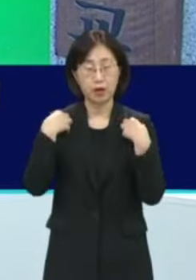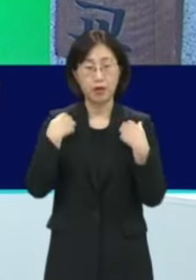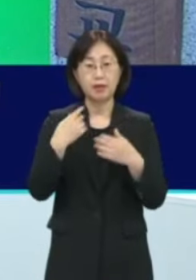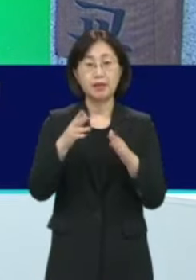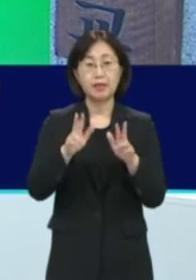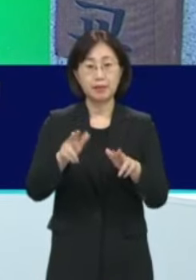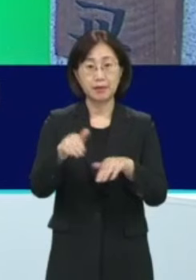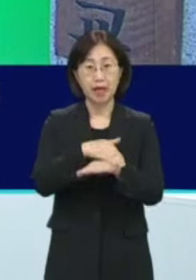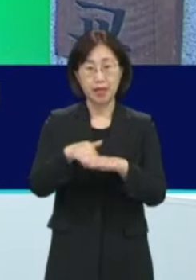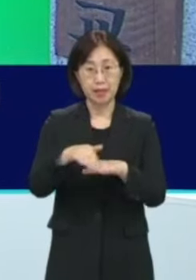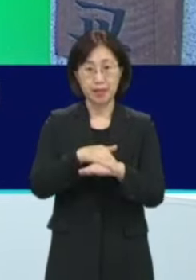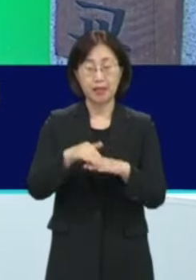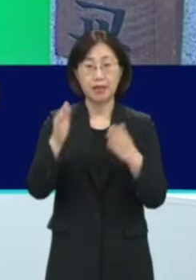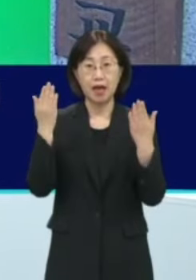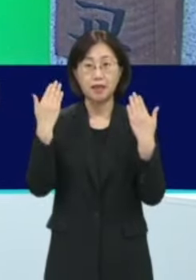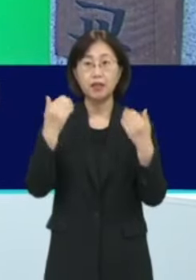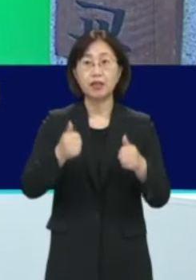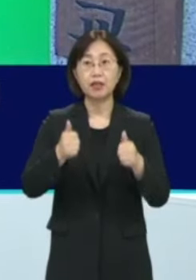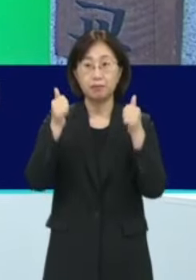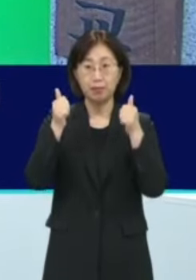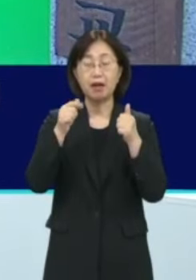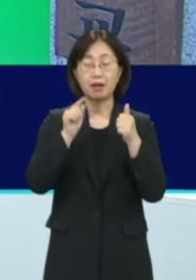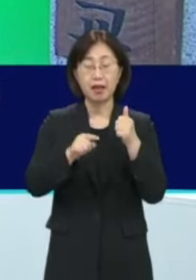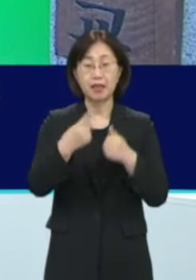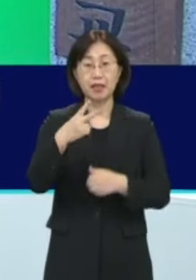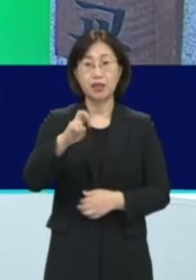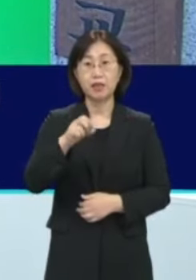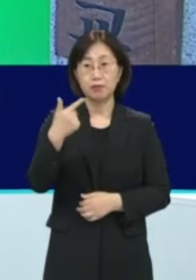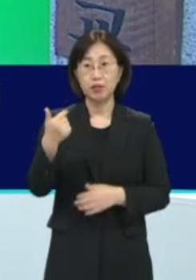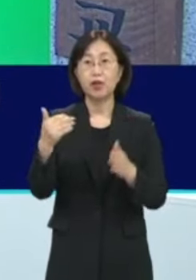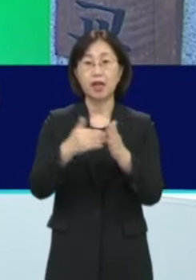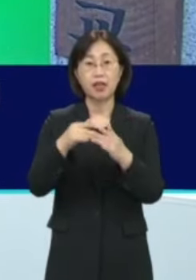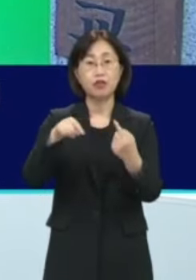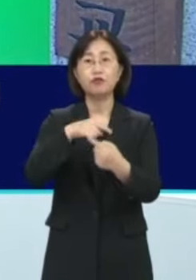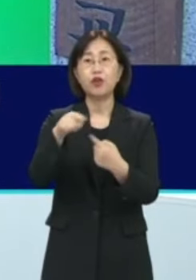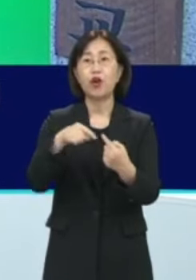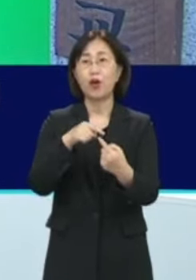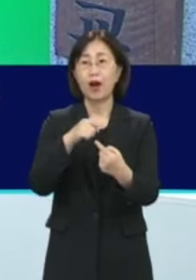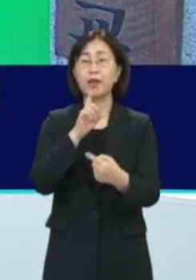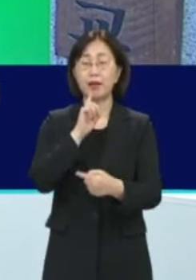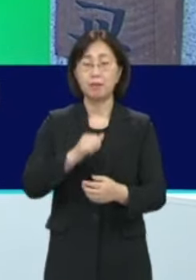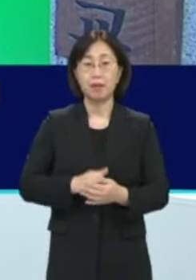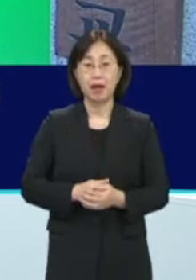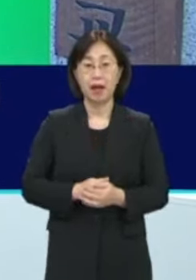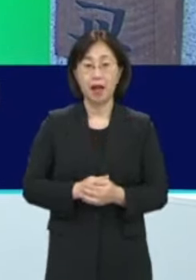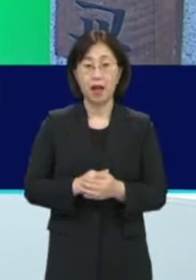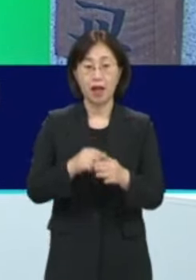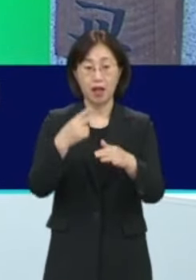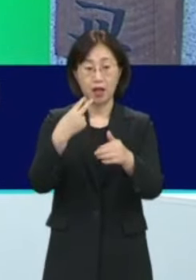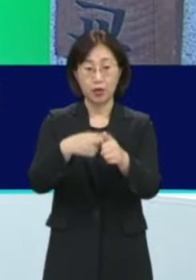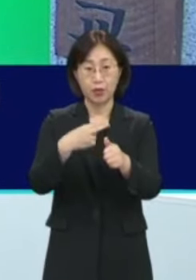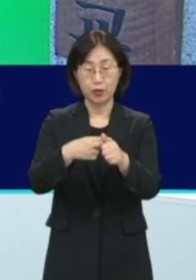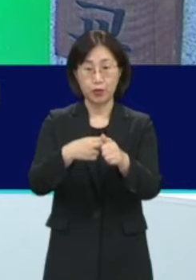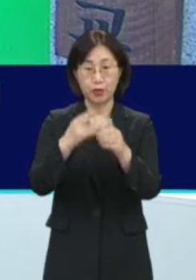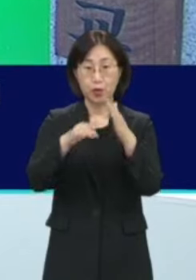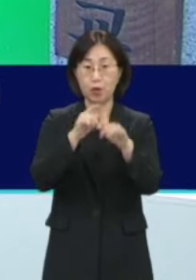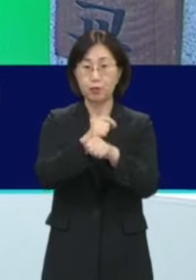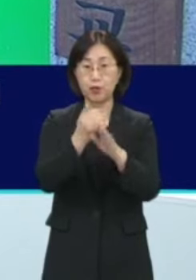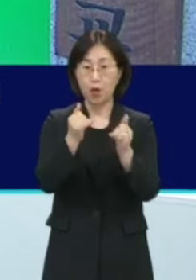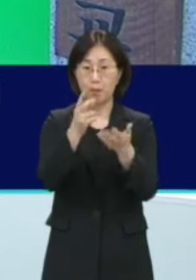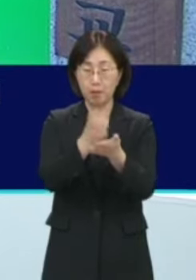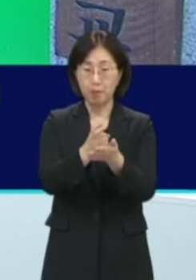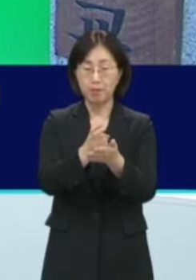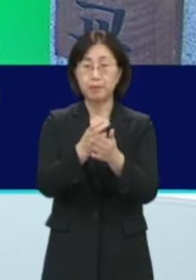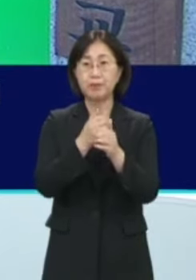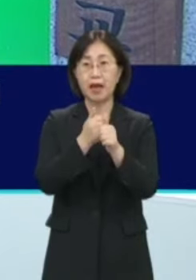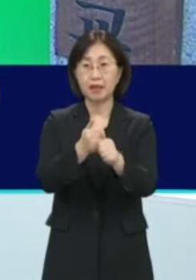2026년까지만 운영을 지원한다는 계획입니다. 교육공무원법 적용을 받지 않는 예지중고등학교 교원들의 고용 승계 여부도